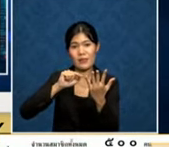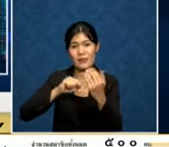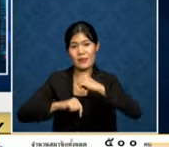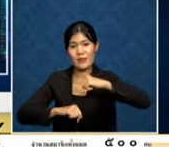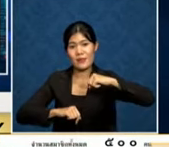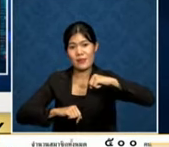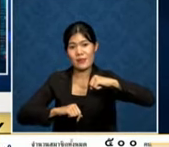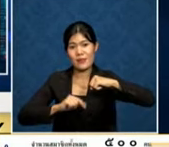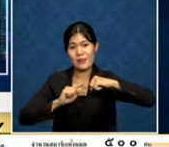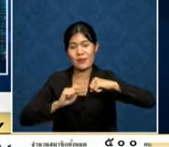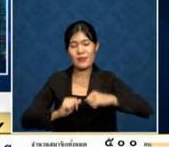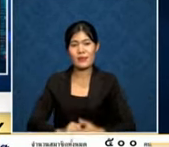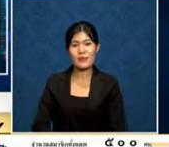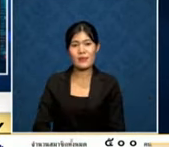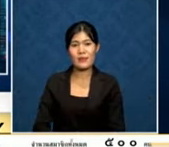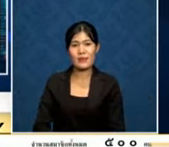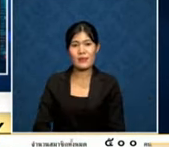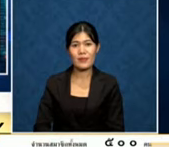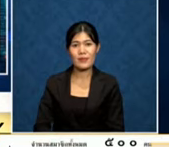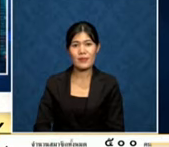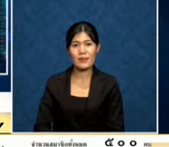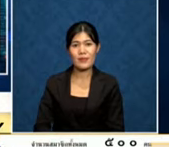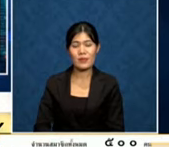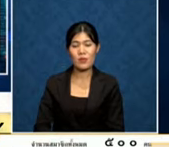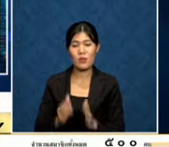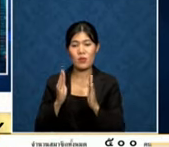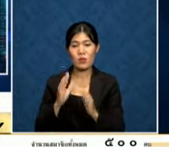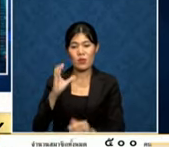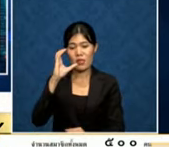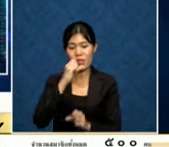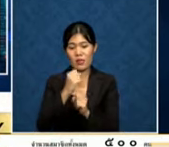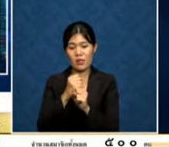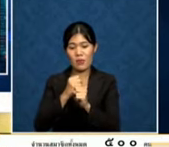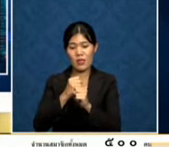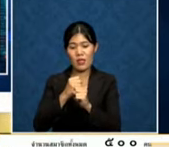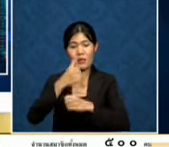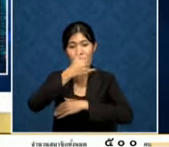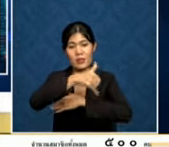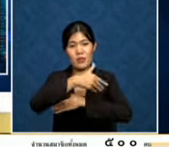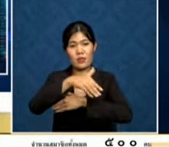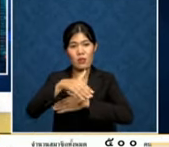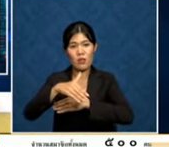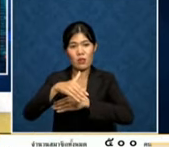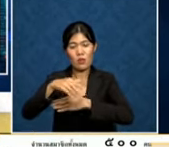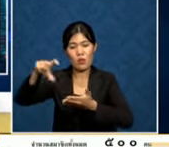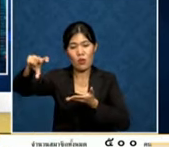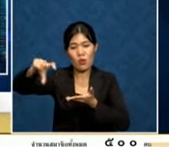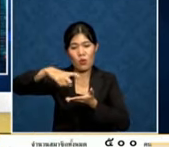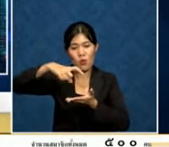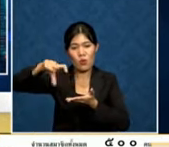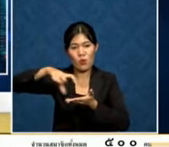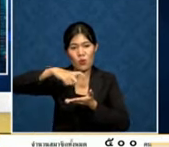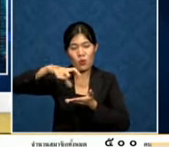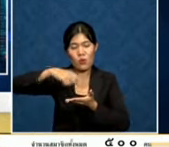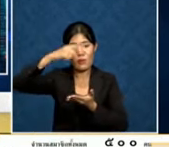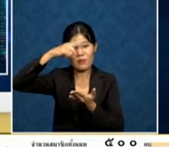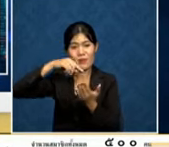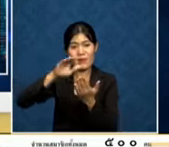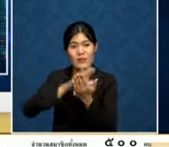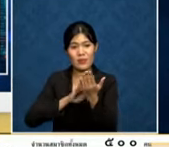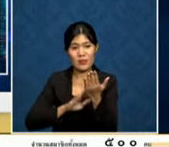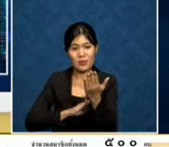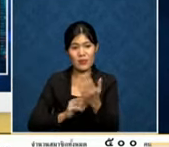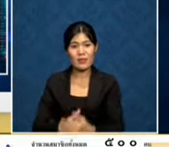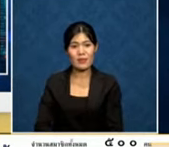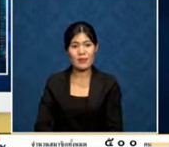มูลมาจากประมาณการรายได้ที่คนหางานในต่างประเทศส่งกลับมาโดยผ่านระบบธนาคารแห่งประเทศไทยนี่ส่งมาเฉพาะเม็ด